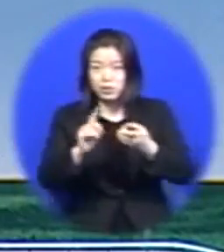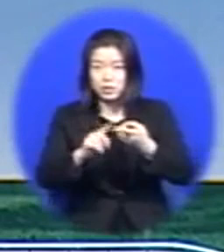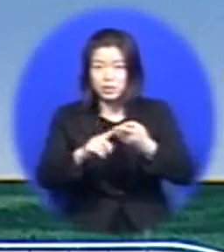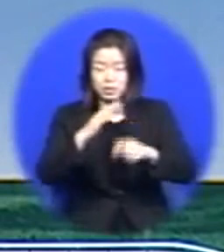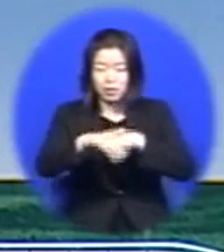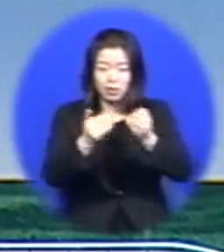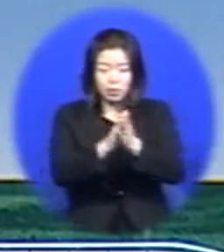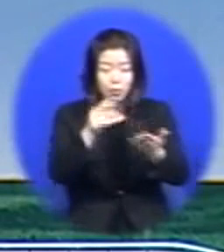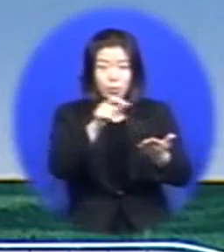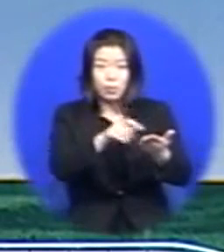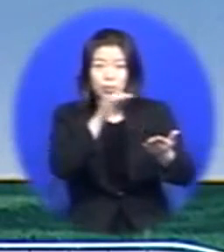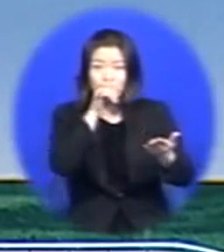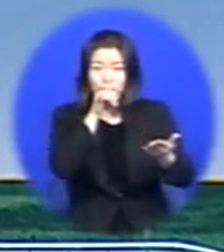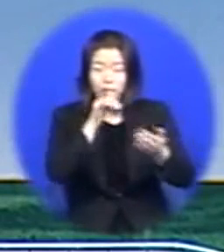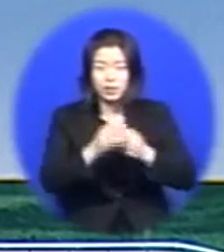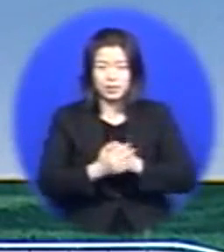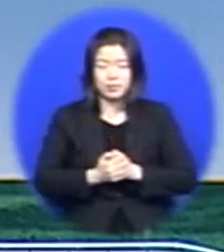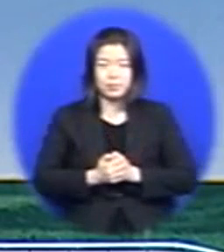성경이 말씀하고 있습니다.